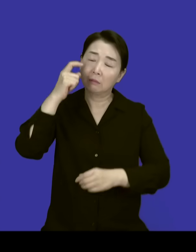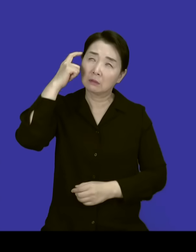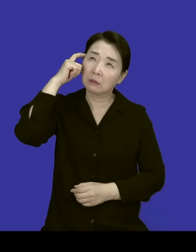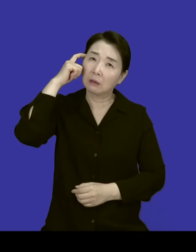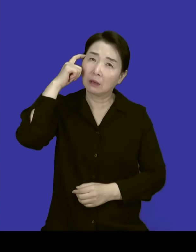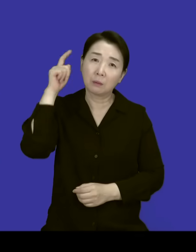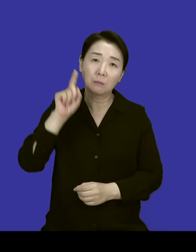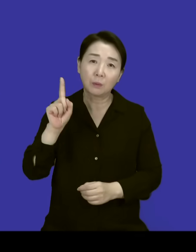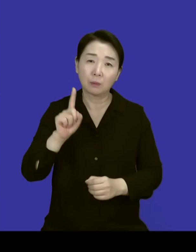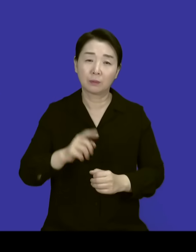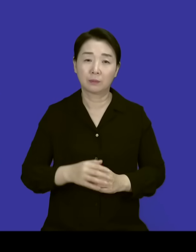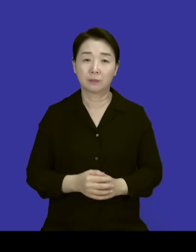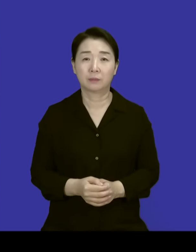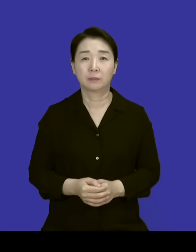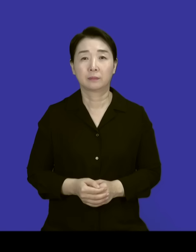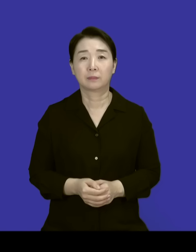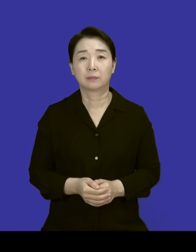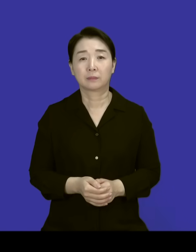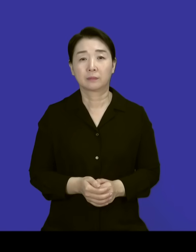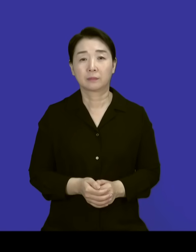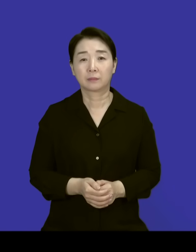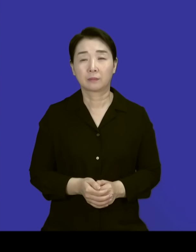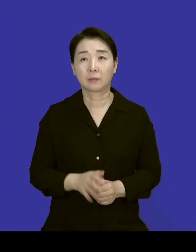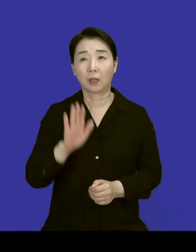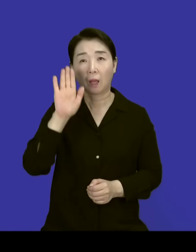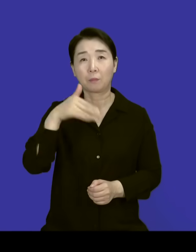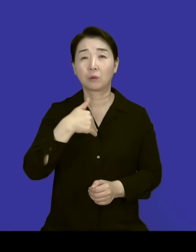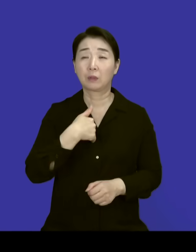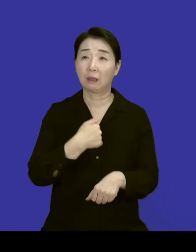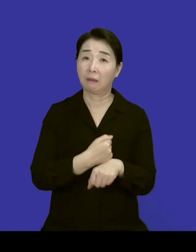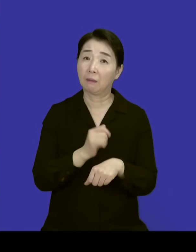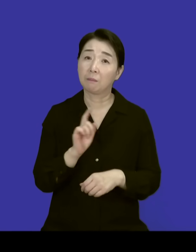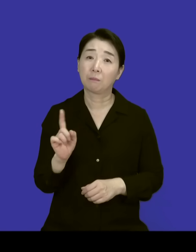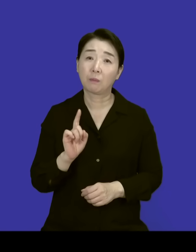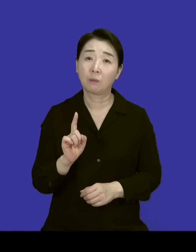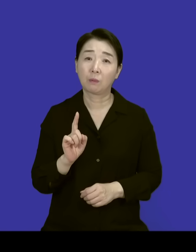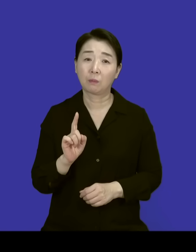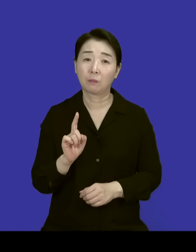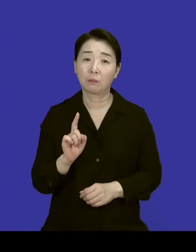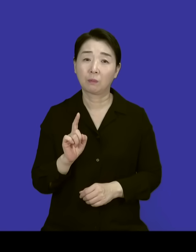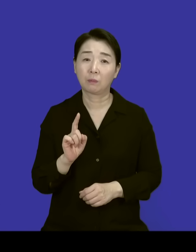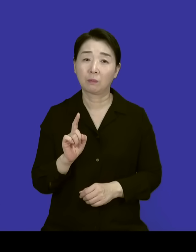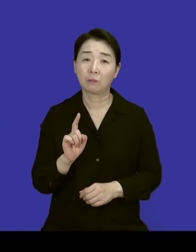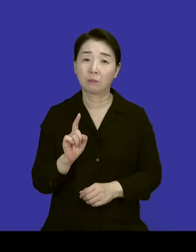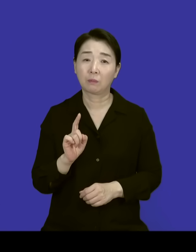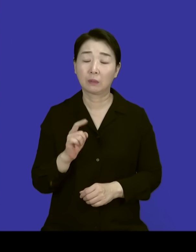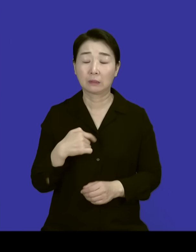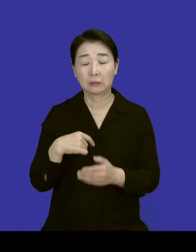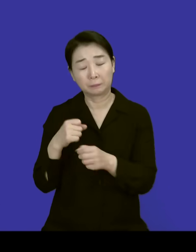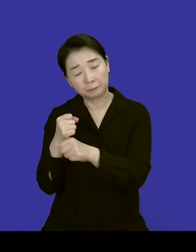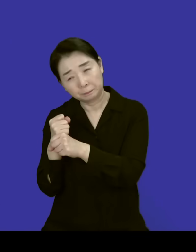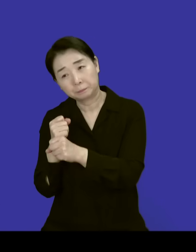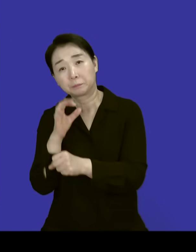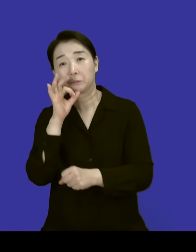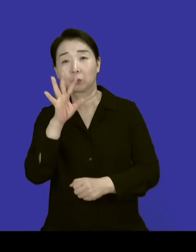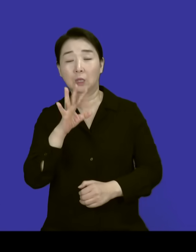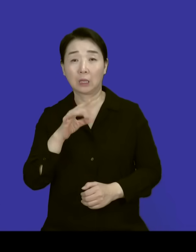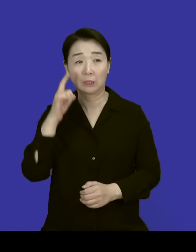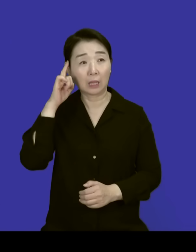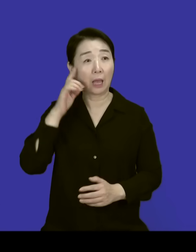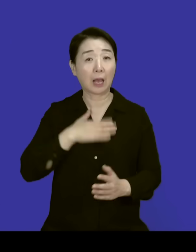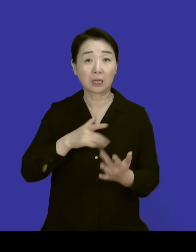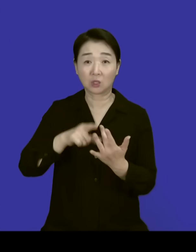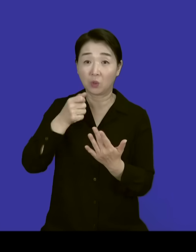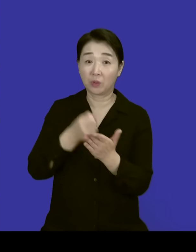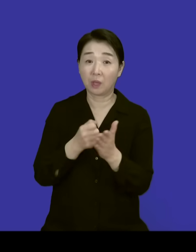같아요. 내가 이제 뭘 해야 될지 예. 이렇게 집에다가 의자도 안 될 것 같고 내가 택한 삶이고